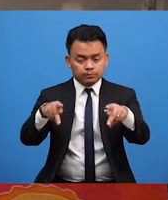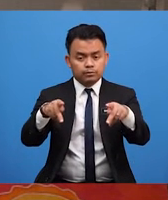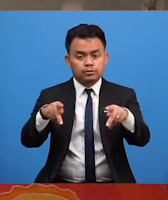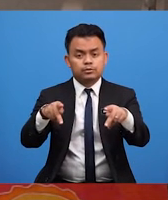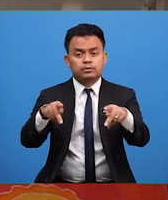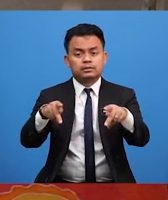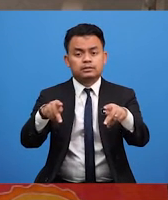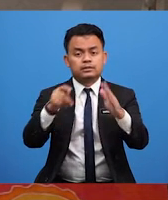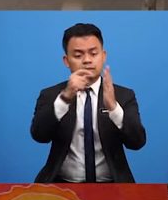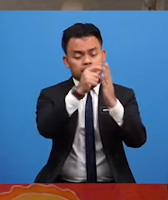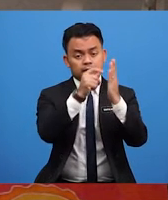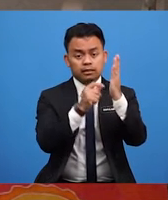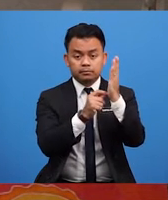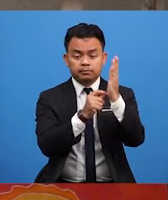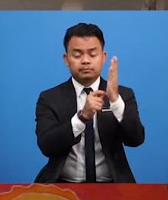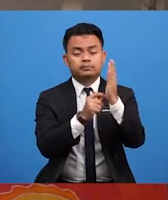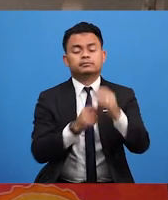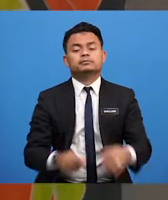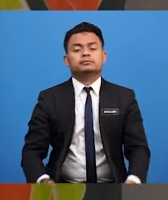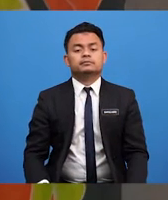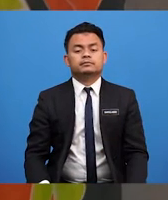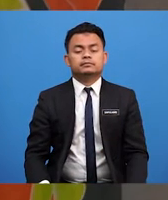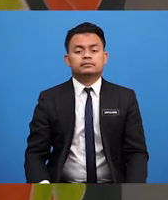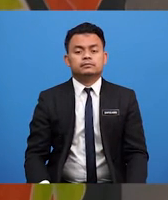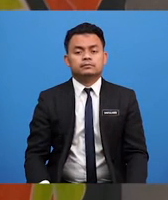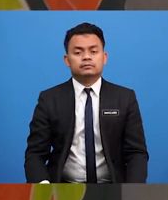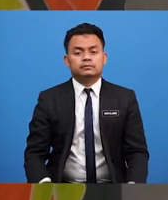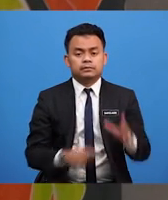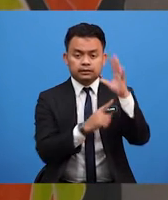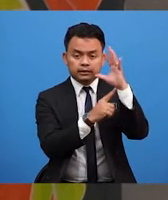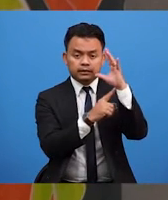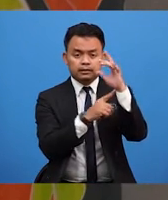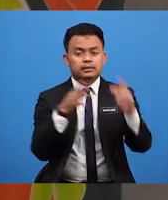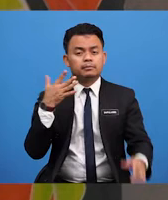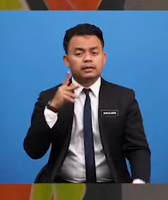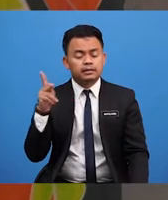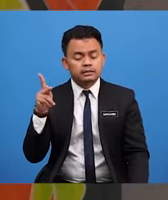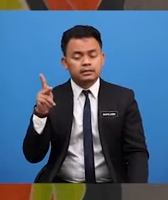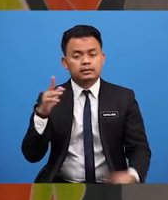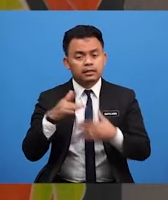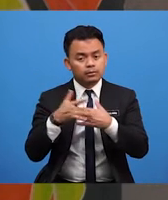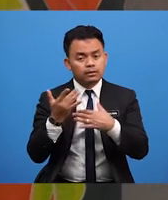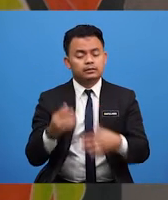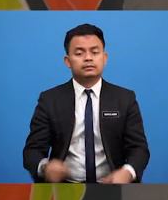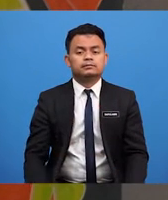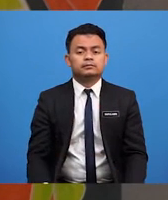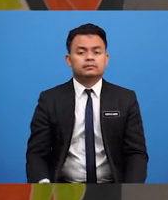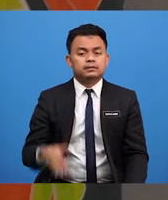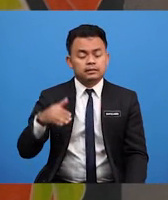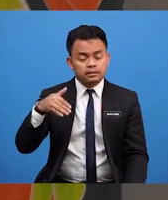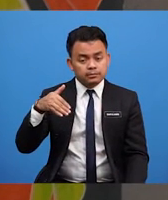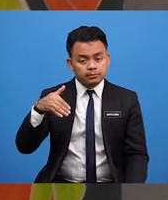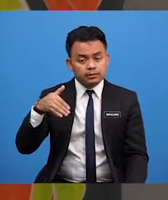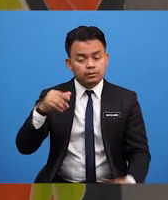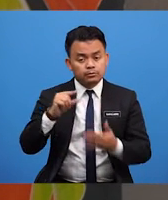lilin perlulah dipanaskan terlebih dahulu. Sebelum menggunakan set dapur batik terap, pastikan